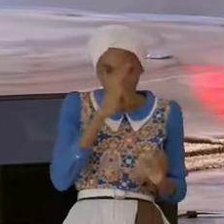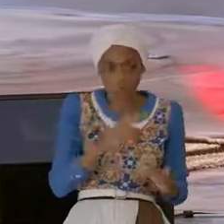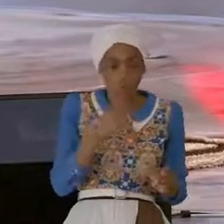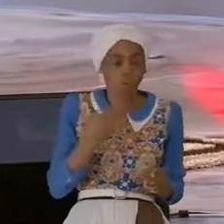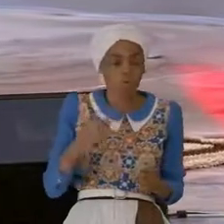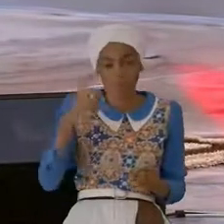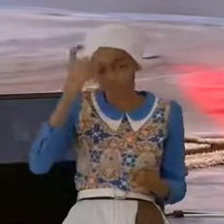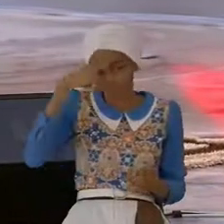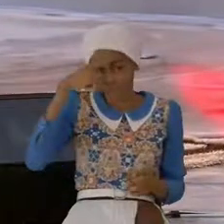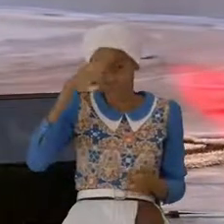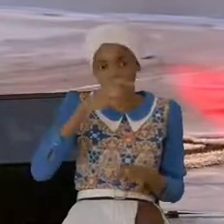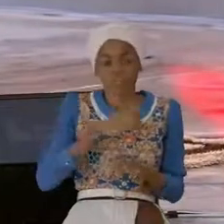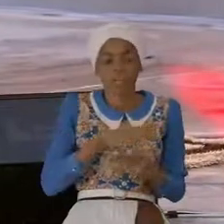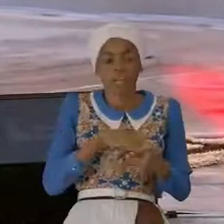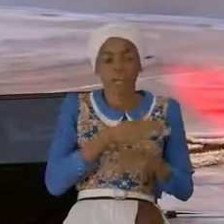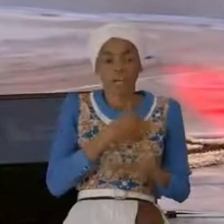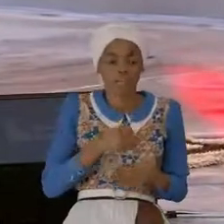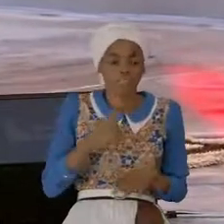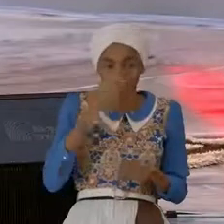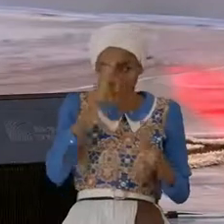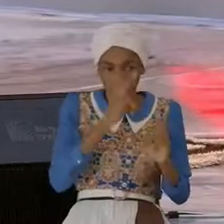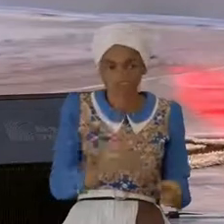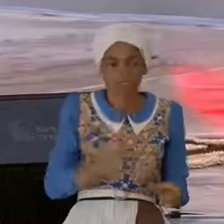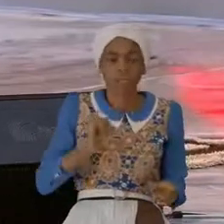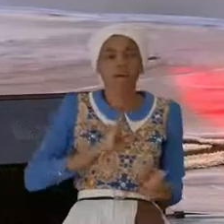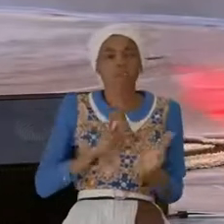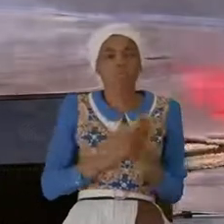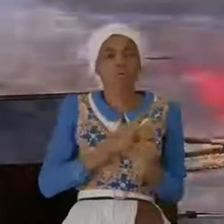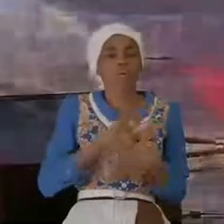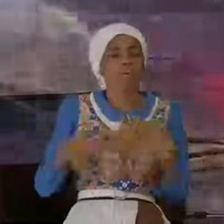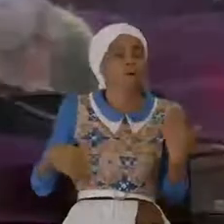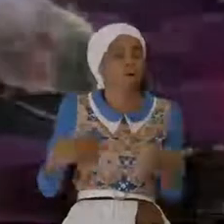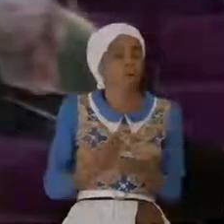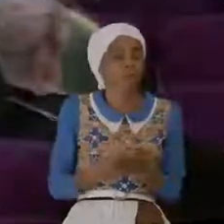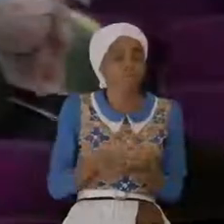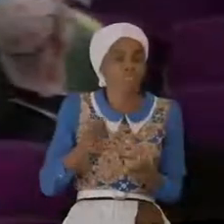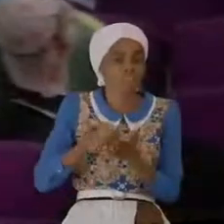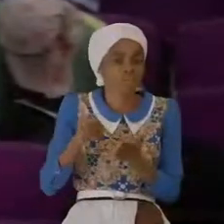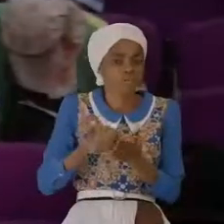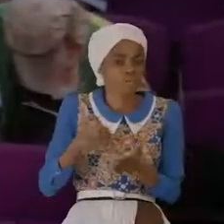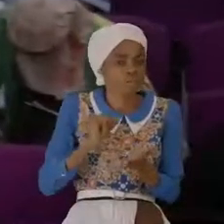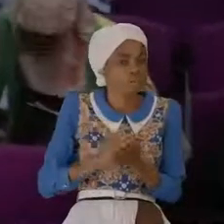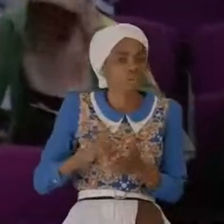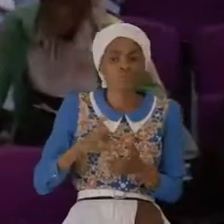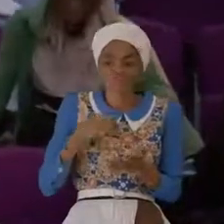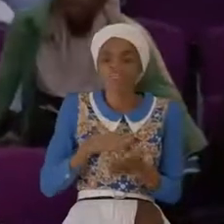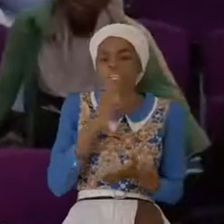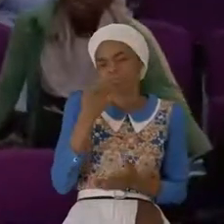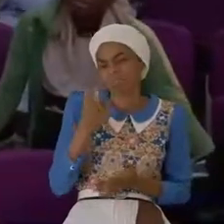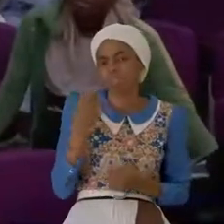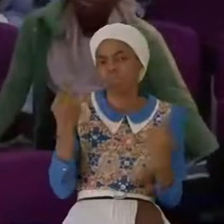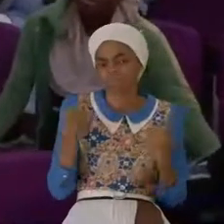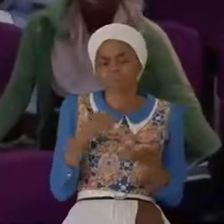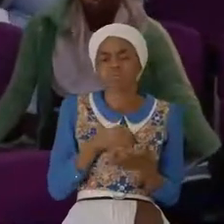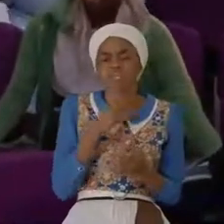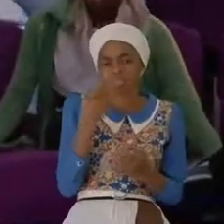gloire. Je prie que toutes les excuses, que c'est un petit péché, c'est un